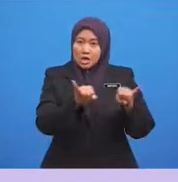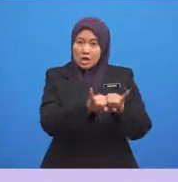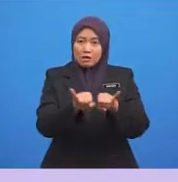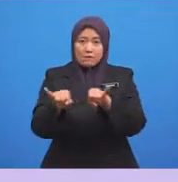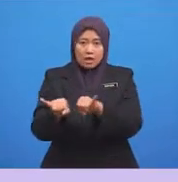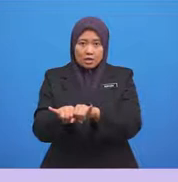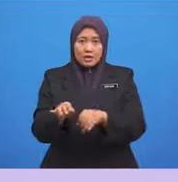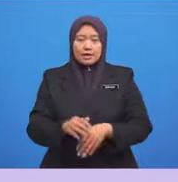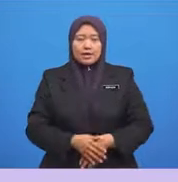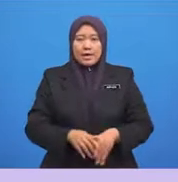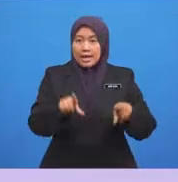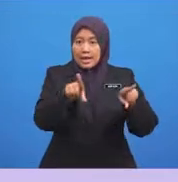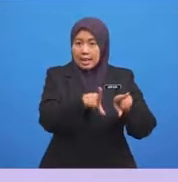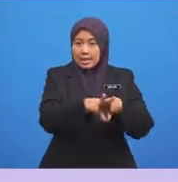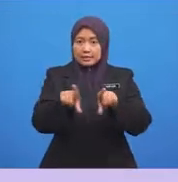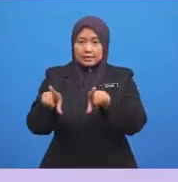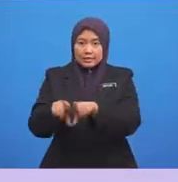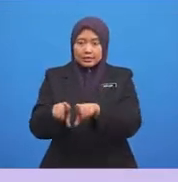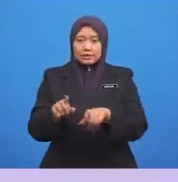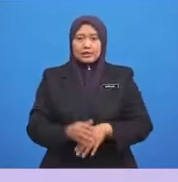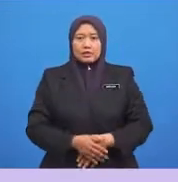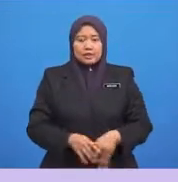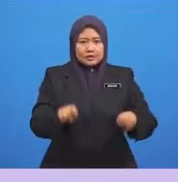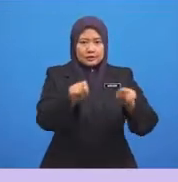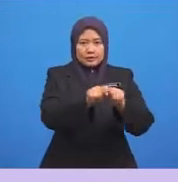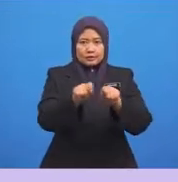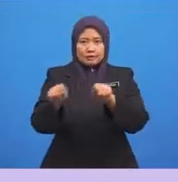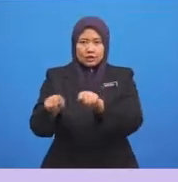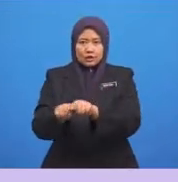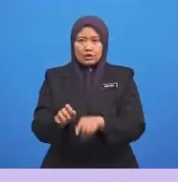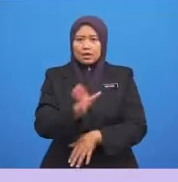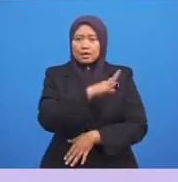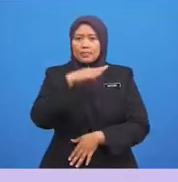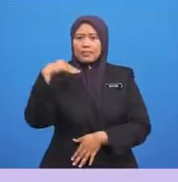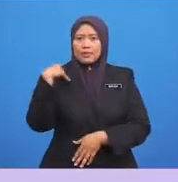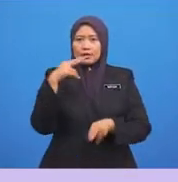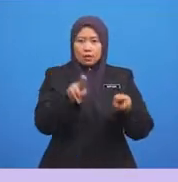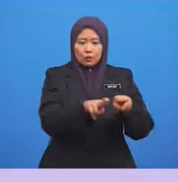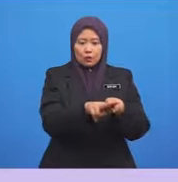ibarat, laksana, seperti